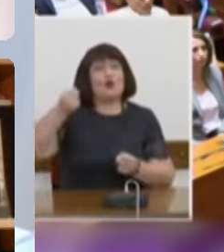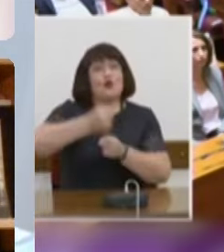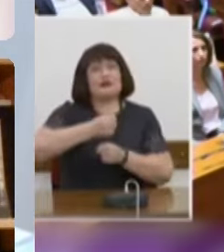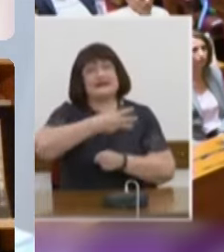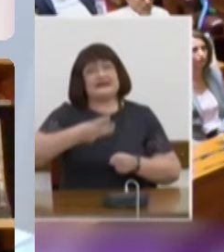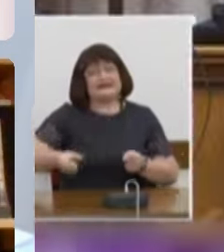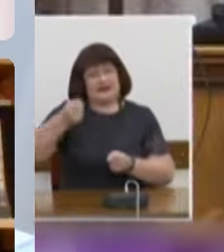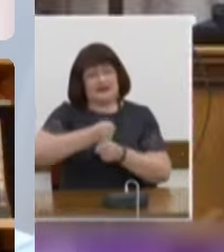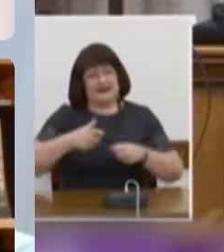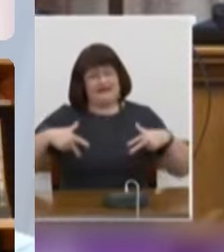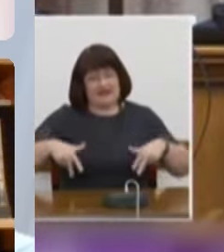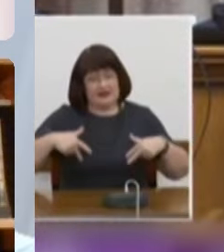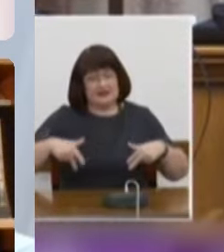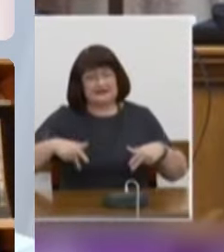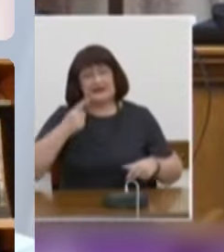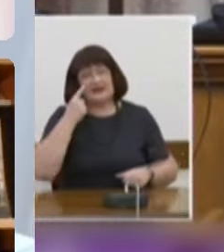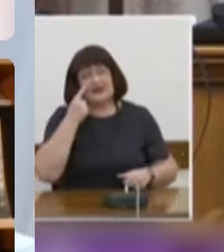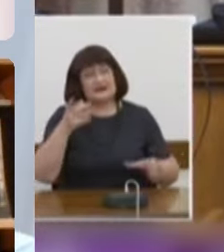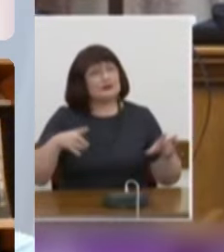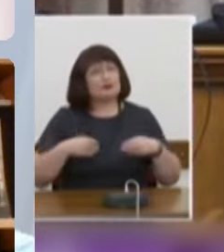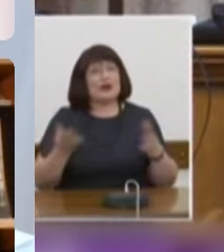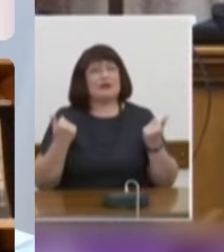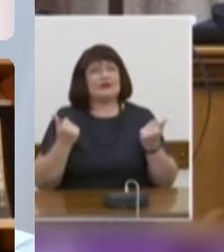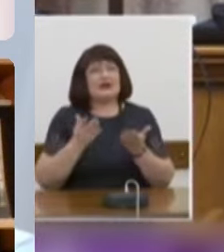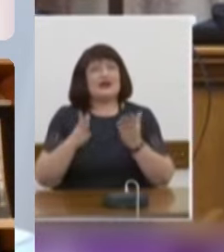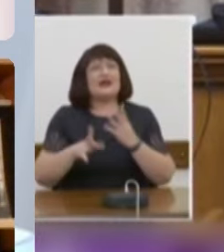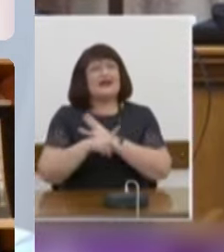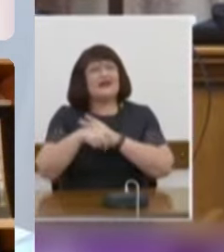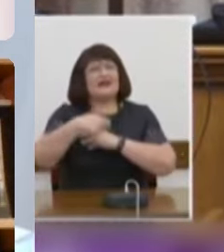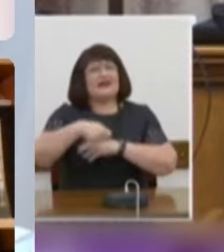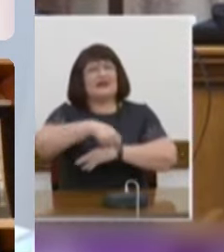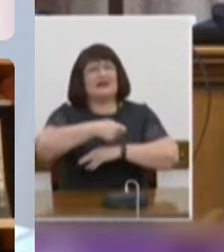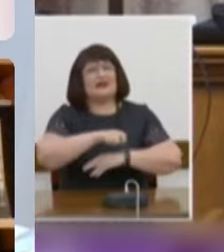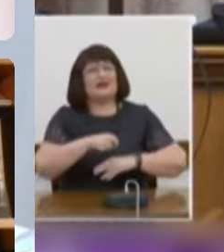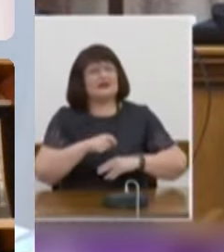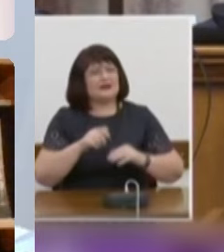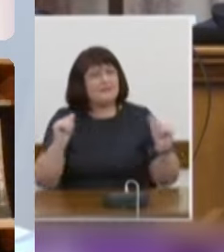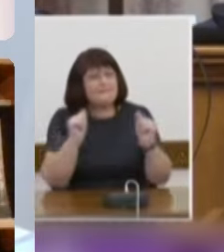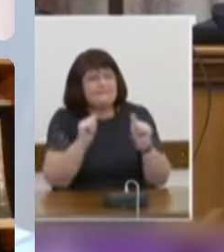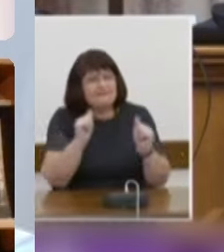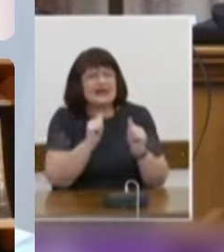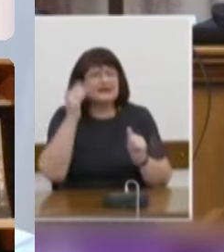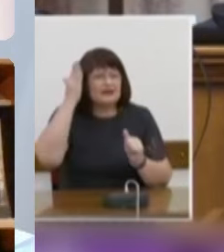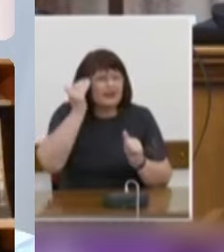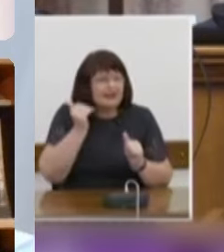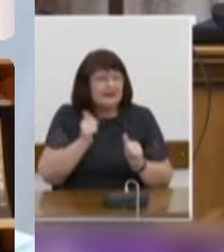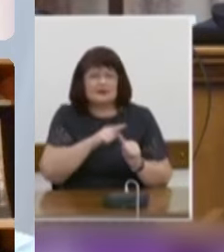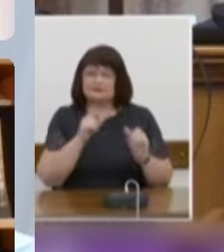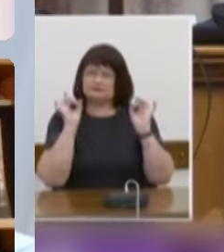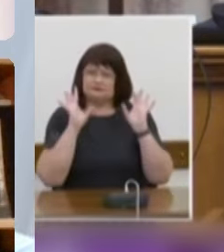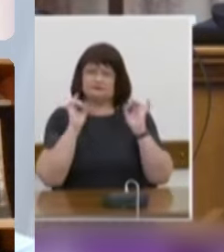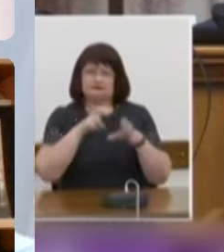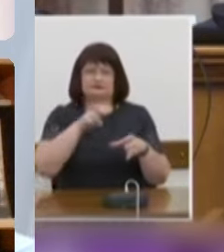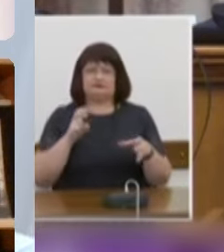Δημοκρατίας. Εν πάση περιπτώσει, εγώ δεν συμφωνώ με το ερώτημα πολιτικής πειθαρχίας, με